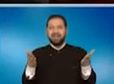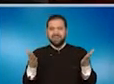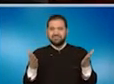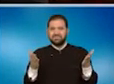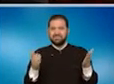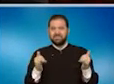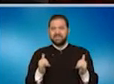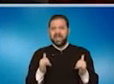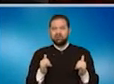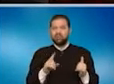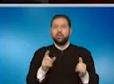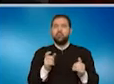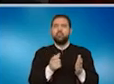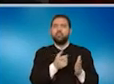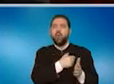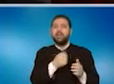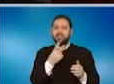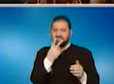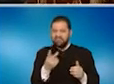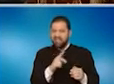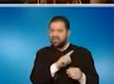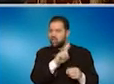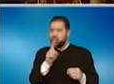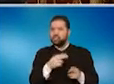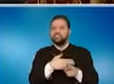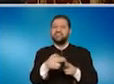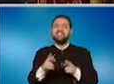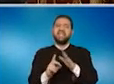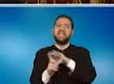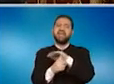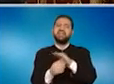sfințire despre care cartea vorbește. Cărțile, chiar dacă sunt sfinte,